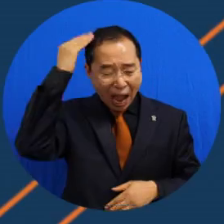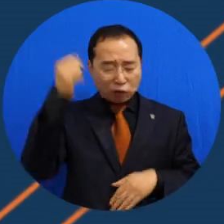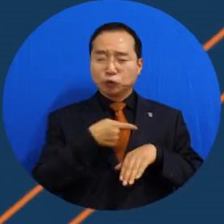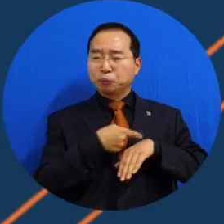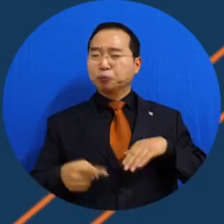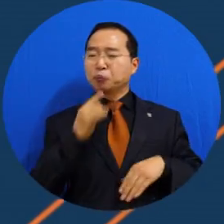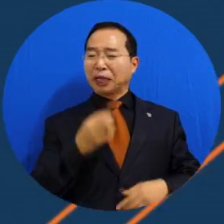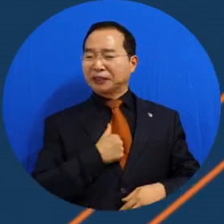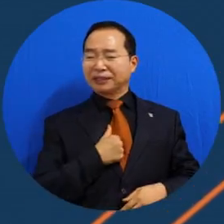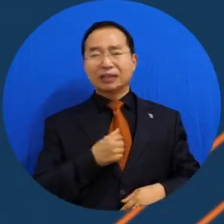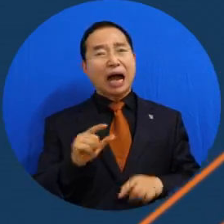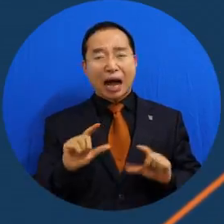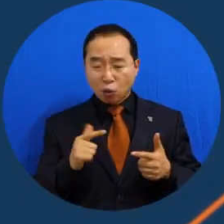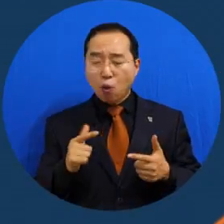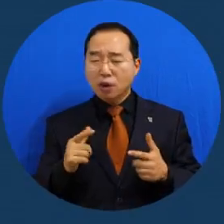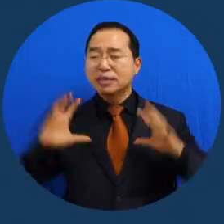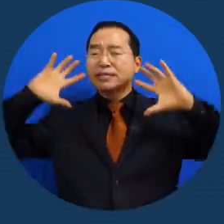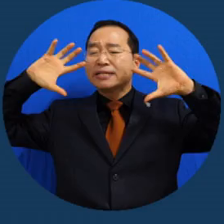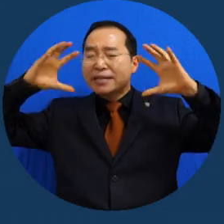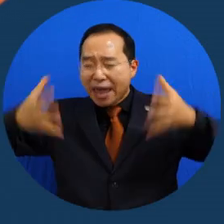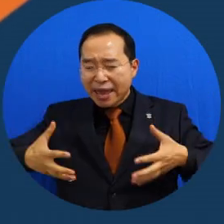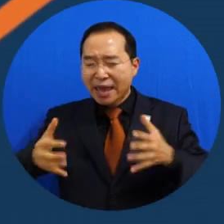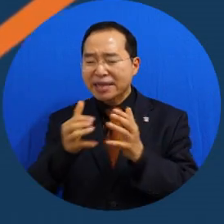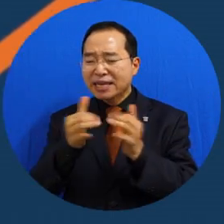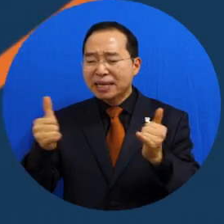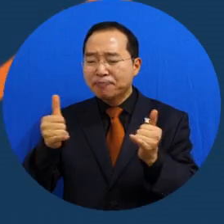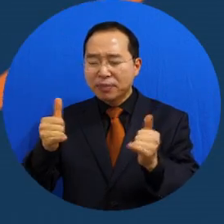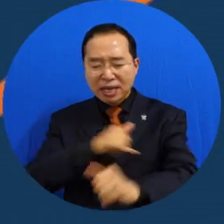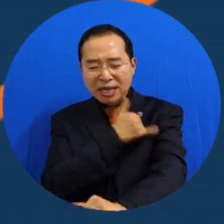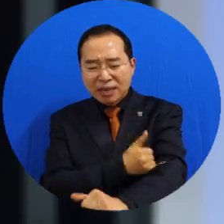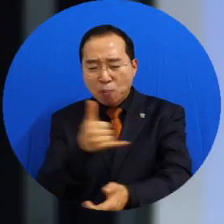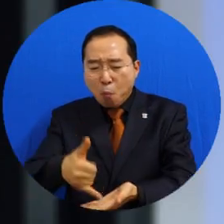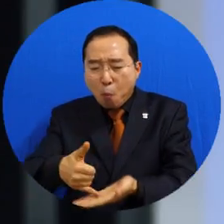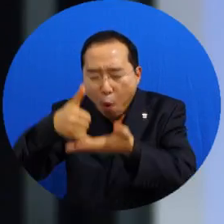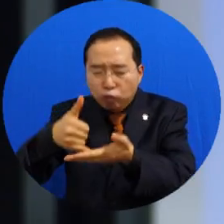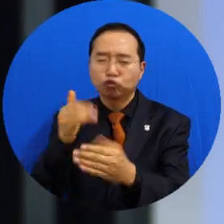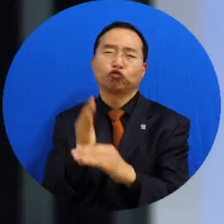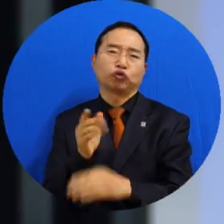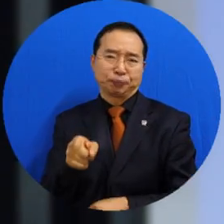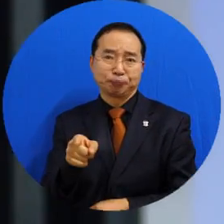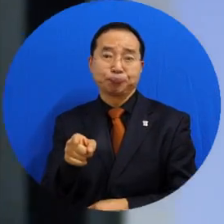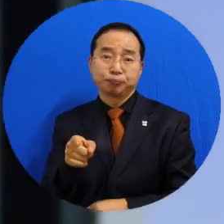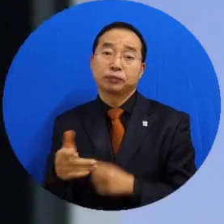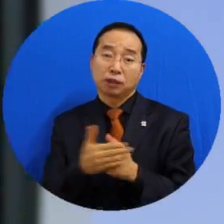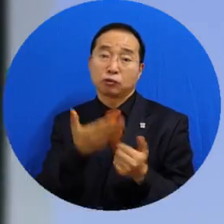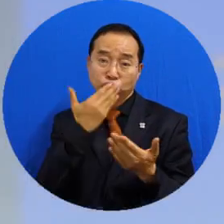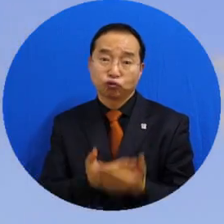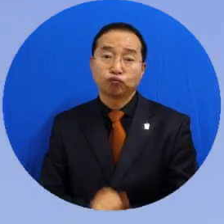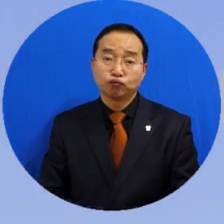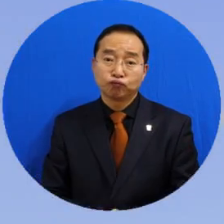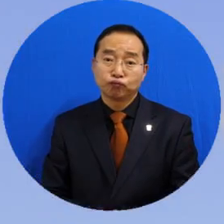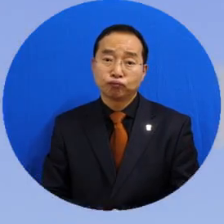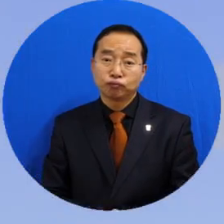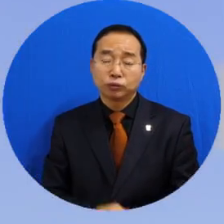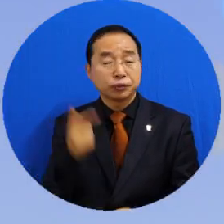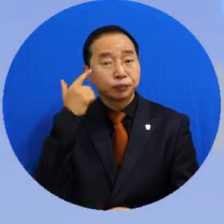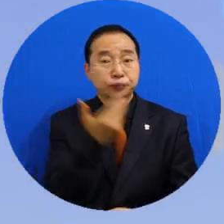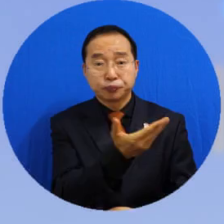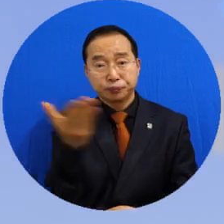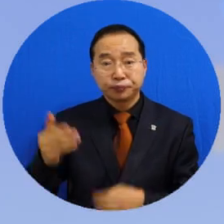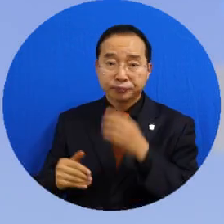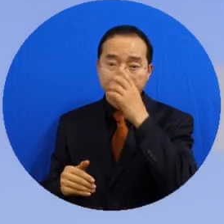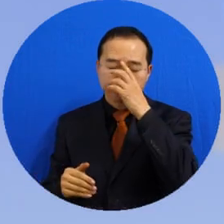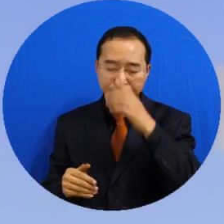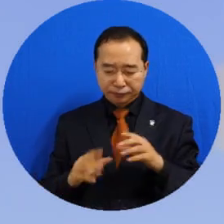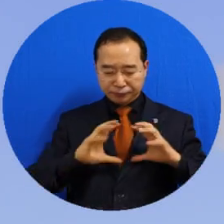아니고 인본주의에 기반했기 때문에 이게 중요하다고 생각해요. 그래서 제가 오히려 반문을 던지고 싶어요.